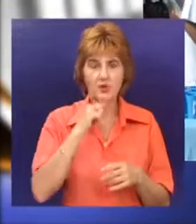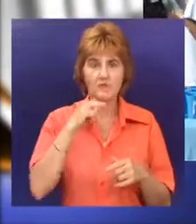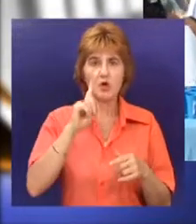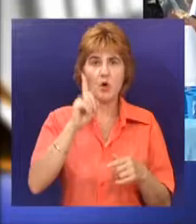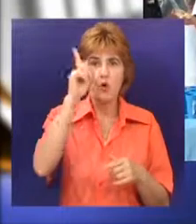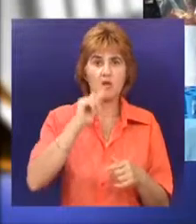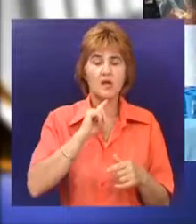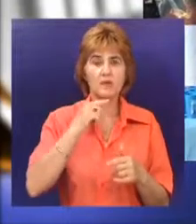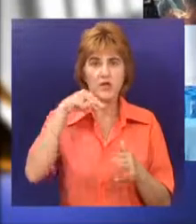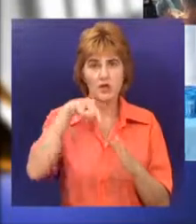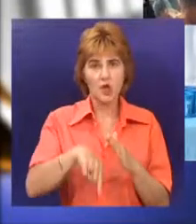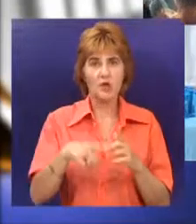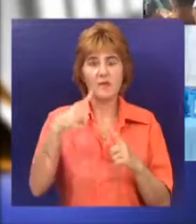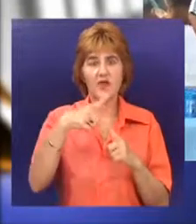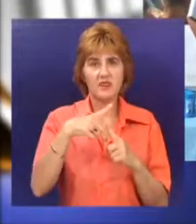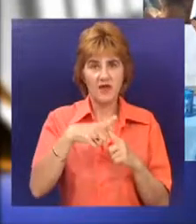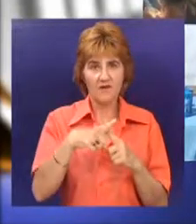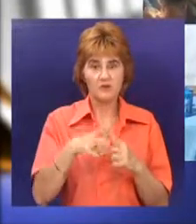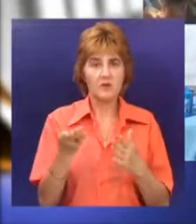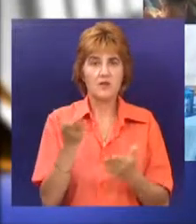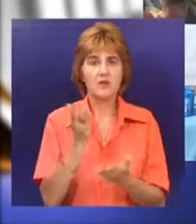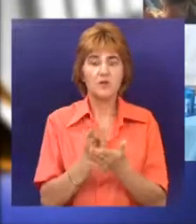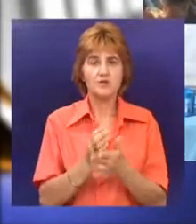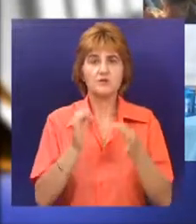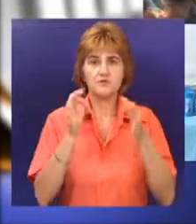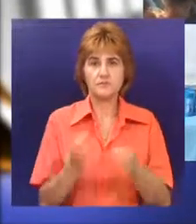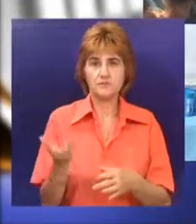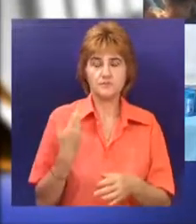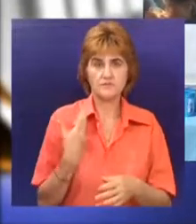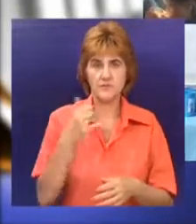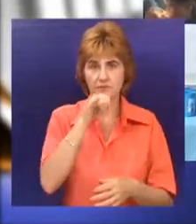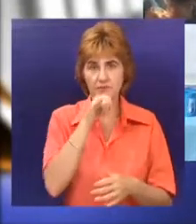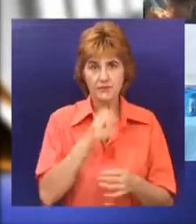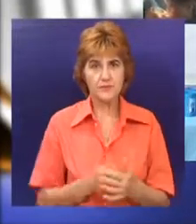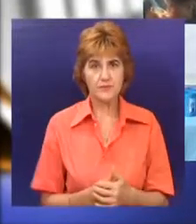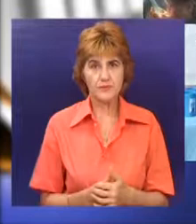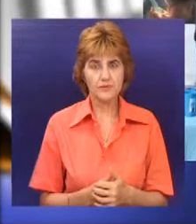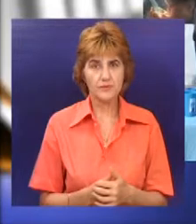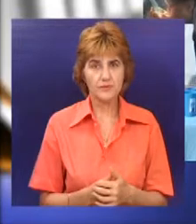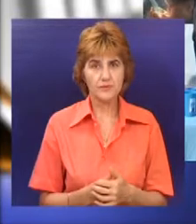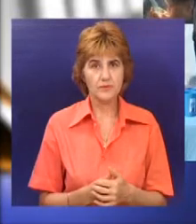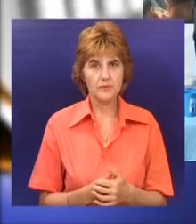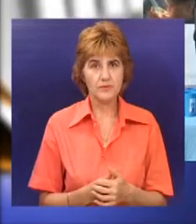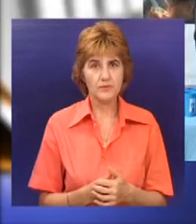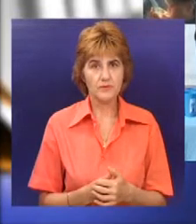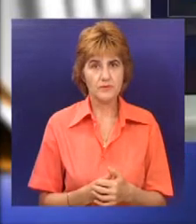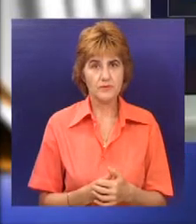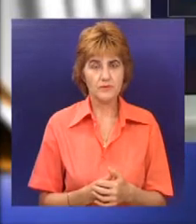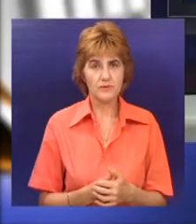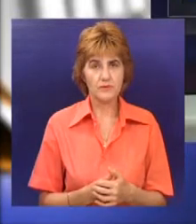Tavankutu, čime će organizovano vodosnabdevanje biti prisutno u skoro svim prigradskim mesnim zajednicama.